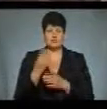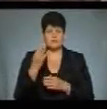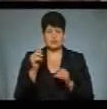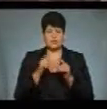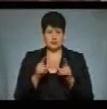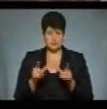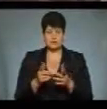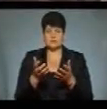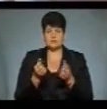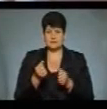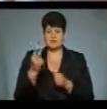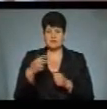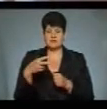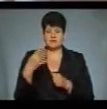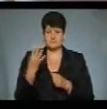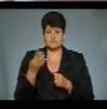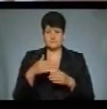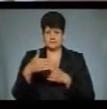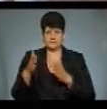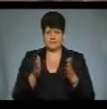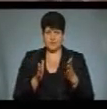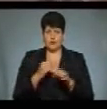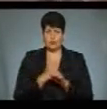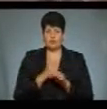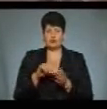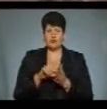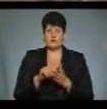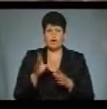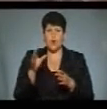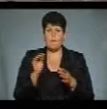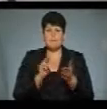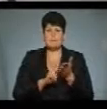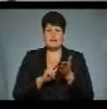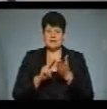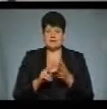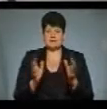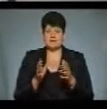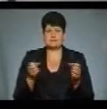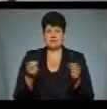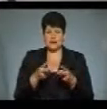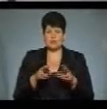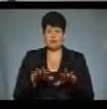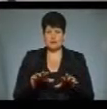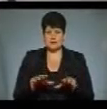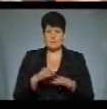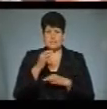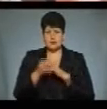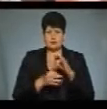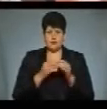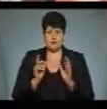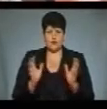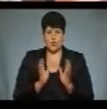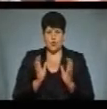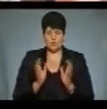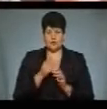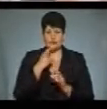надійшло 24 контейнери з роботами учасників. Вони опечатані, зберігаються у спеціально відведеному місці під цілодобовою охороною, каже відповідальна